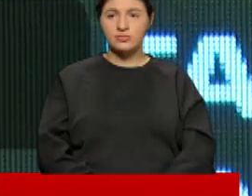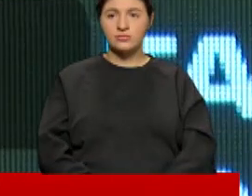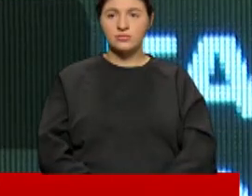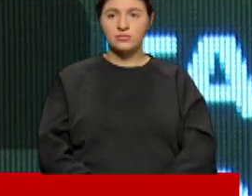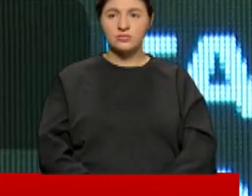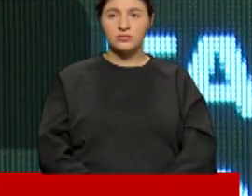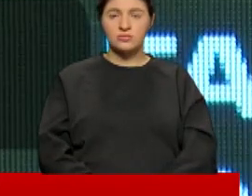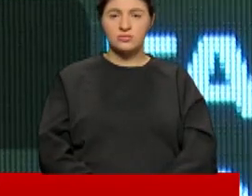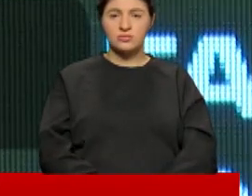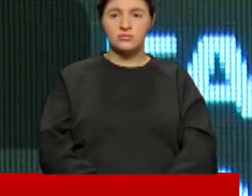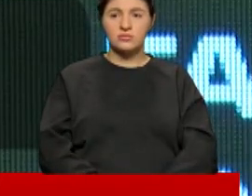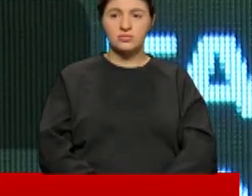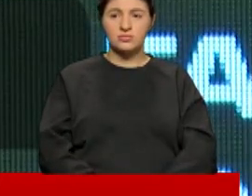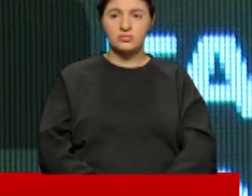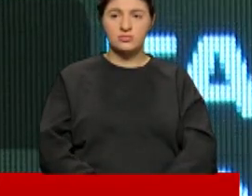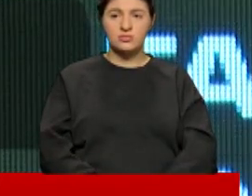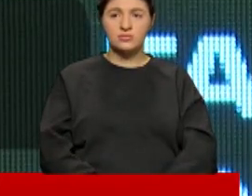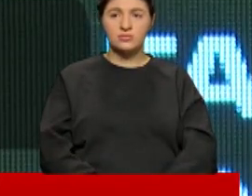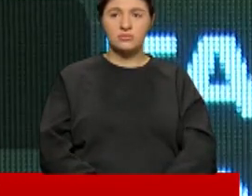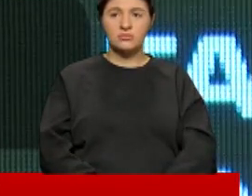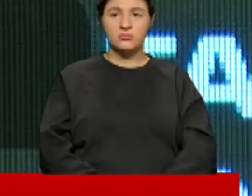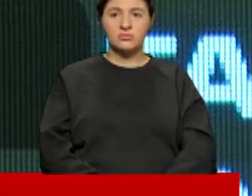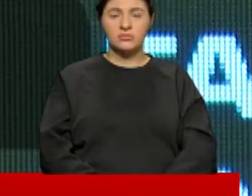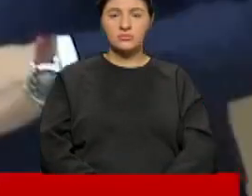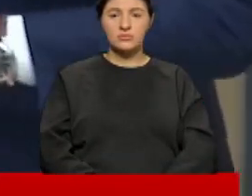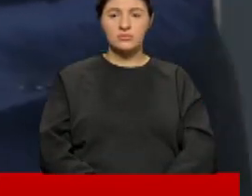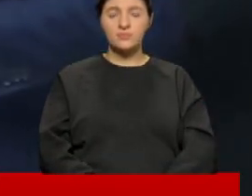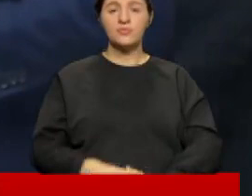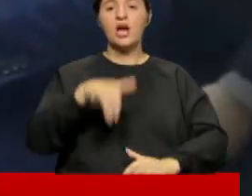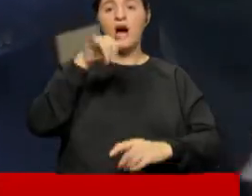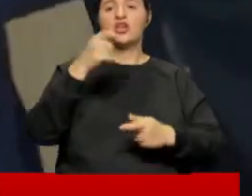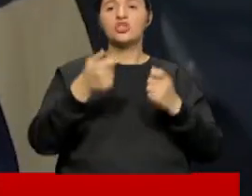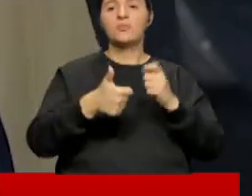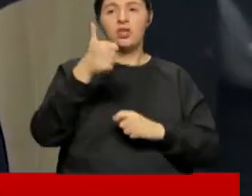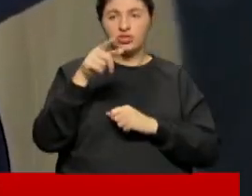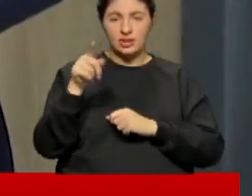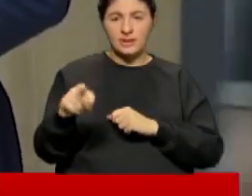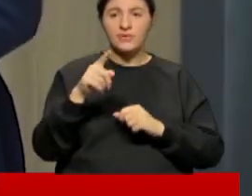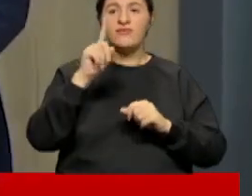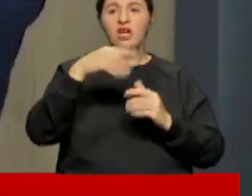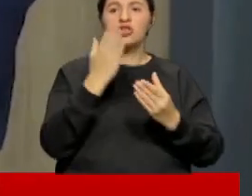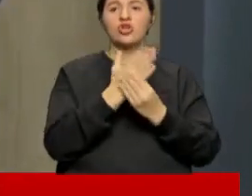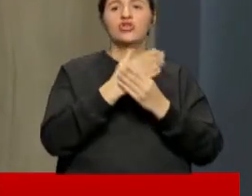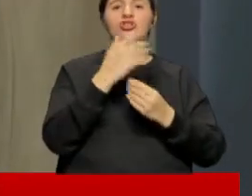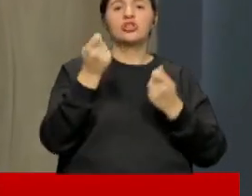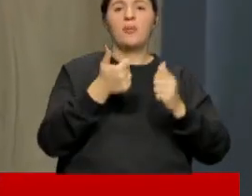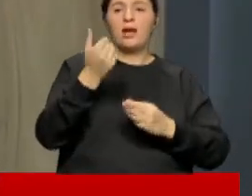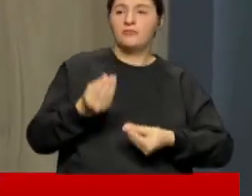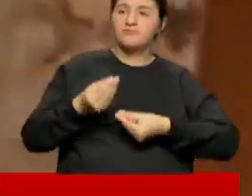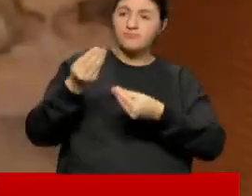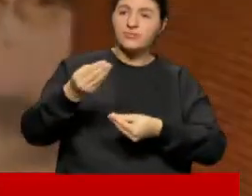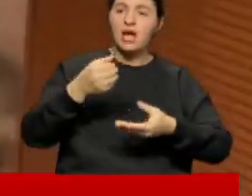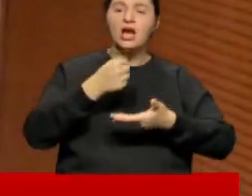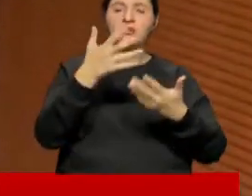tutmaya devam ederiz bunu anlatmaya devam eder ta ki çözülene kadar Bak hiç başkasının Mahmut Arslan vergi dosyasının Çalışma Bakanlığı iletti